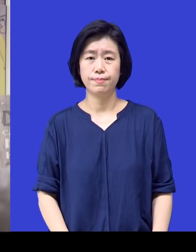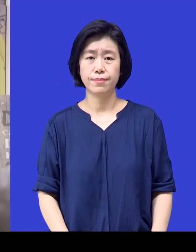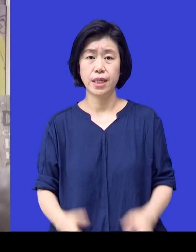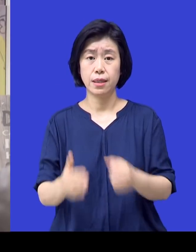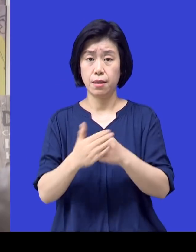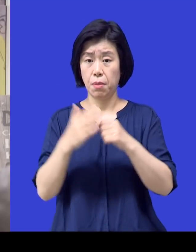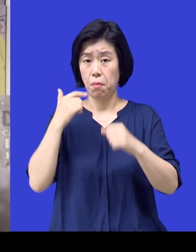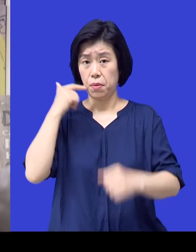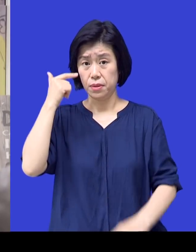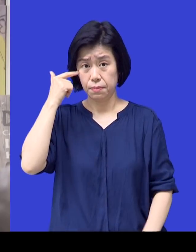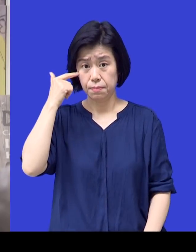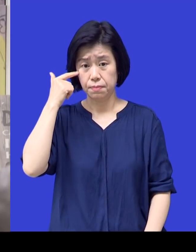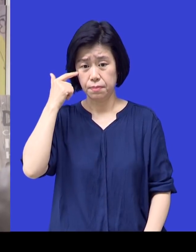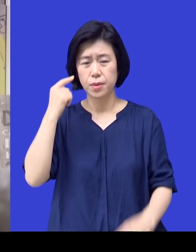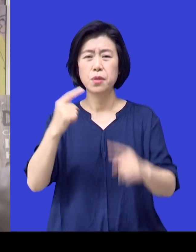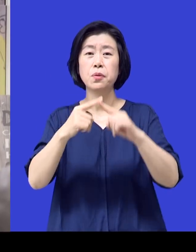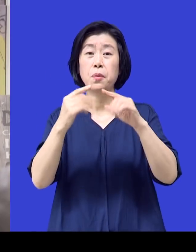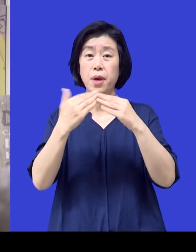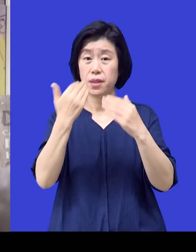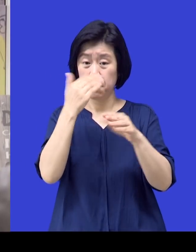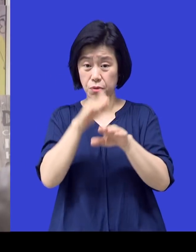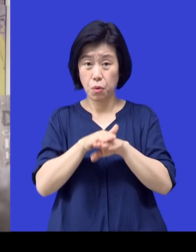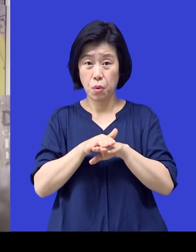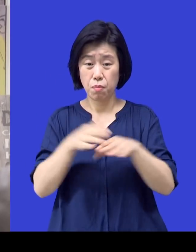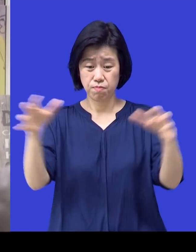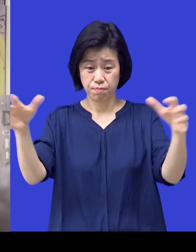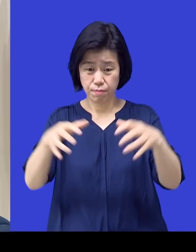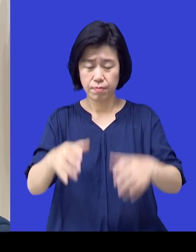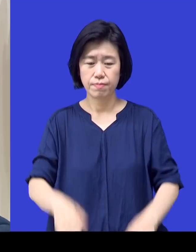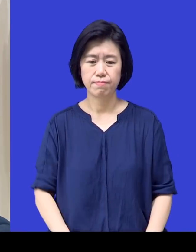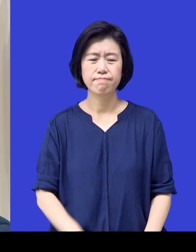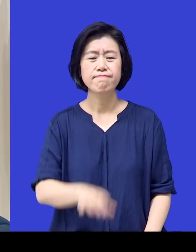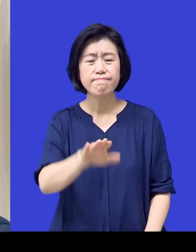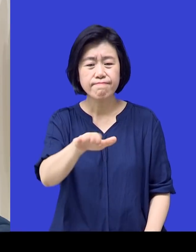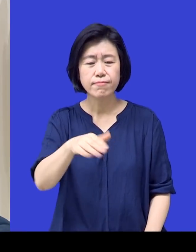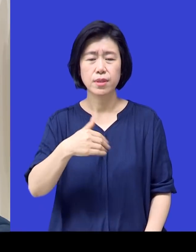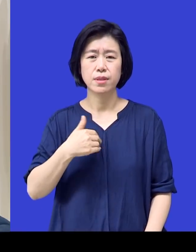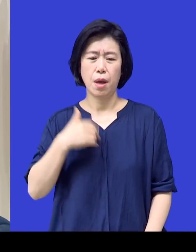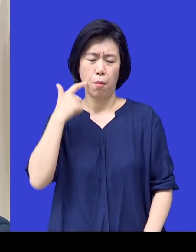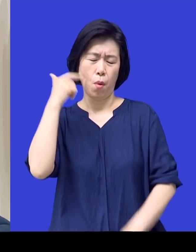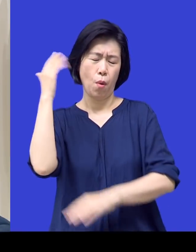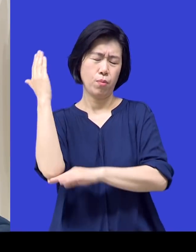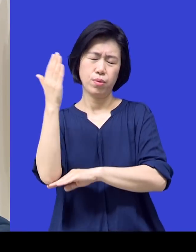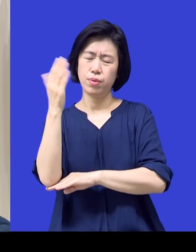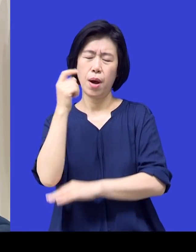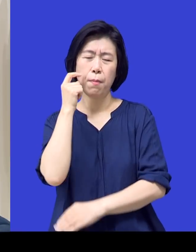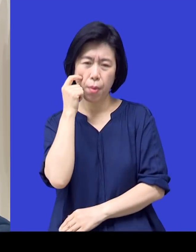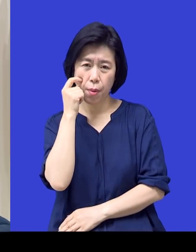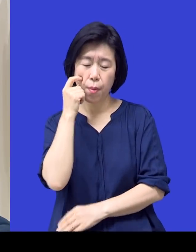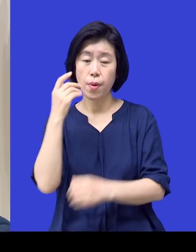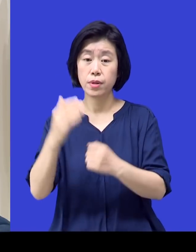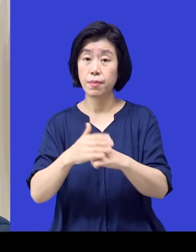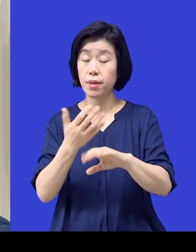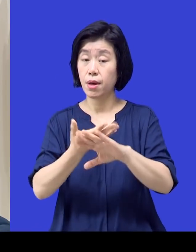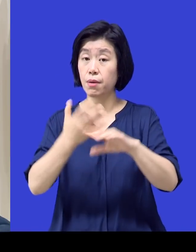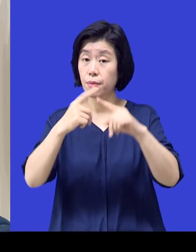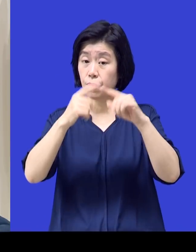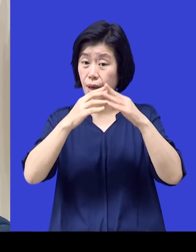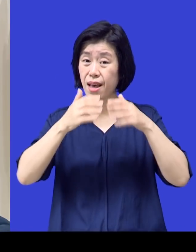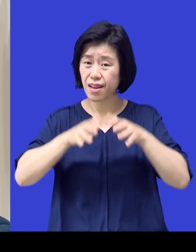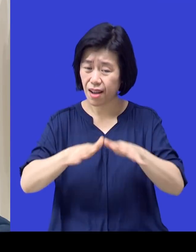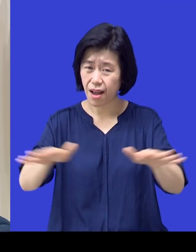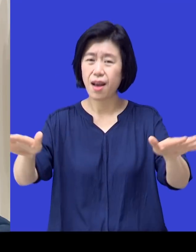가라고. 그리고 본인도 이제 너무 힘드니까 이 아이들을 맡아주실 분 해가지고 아이들을